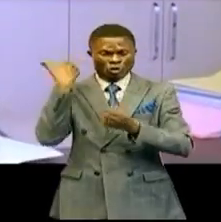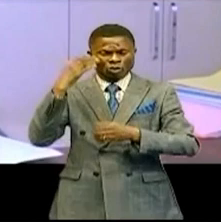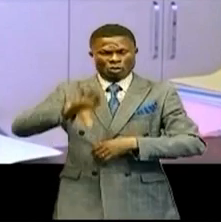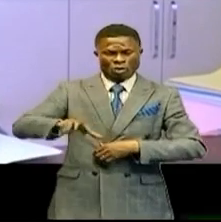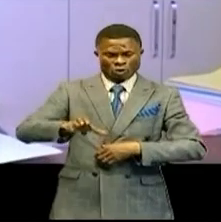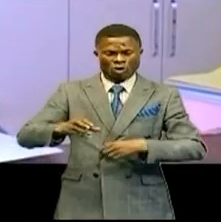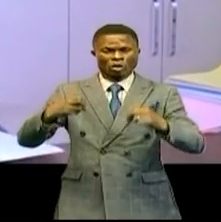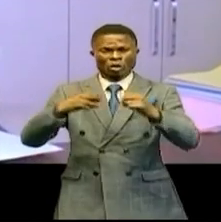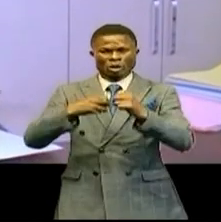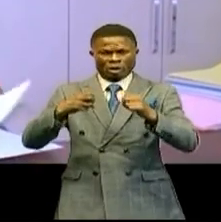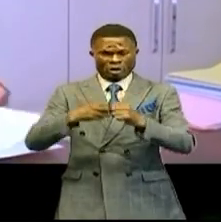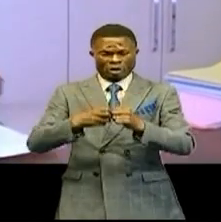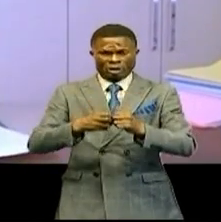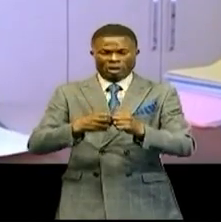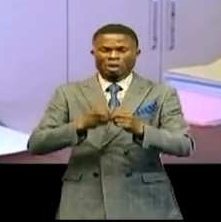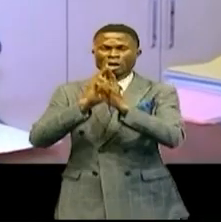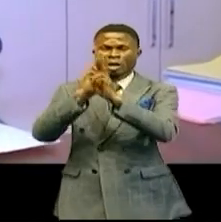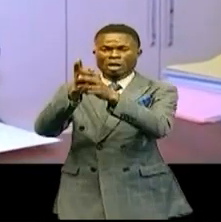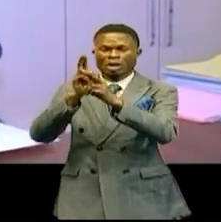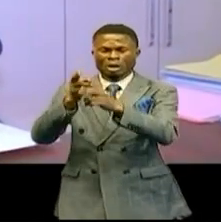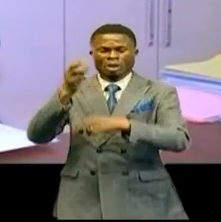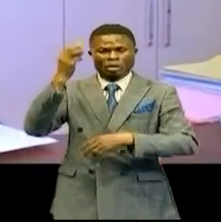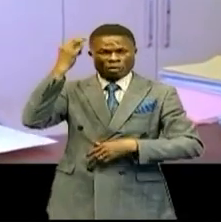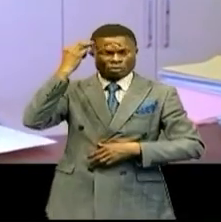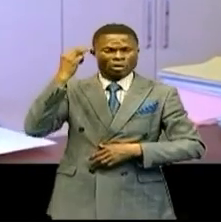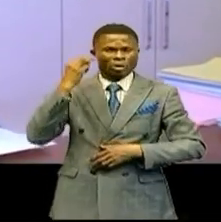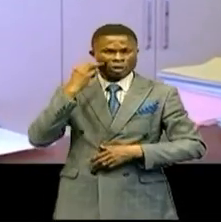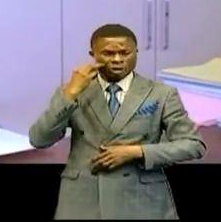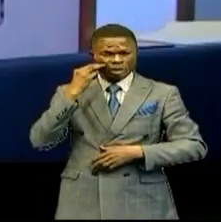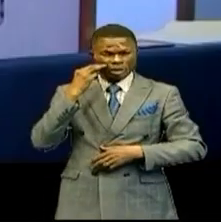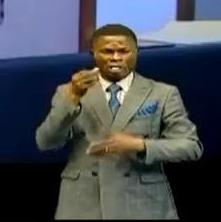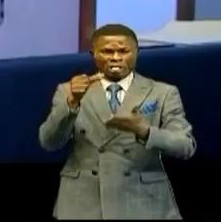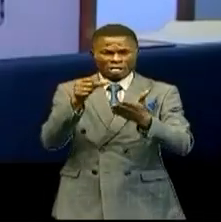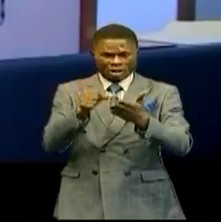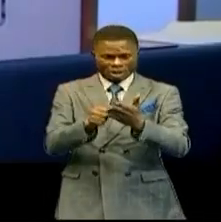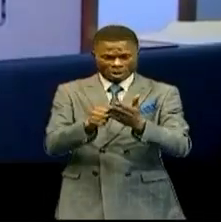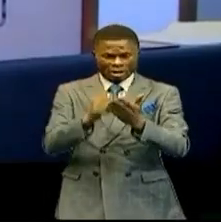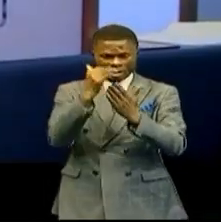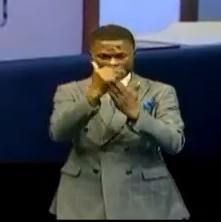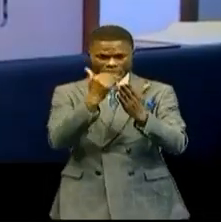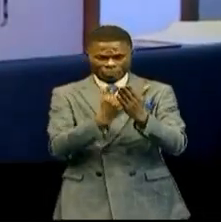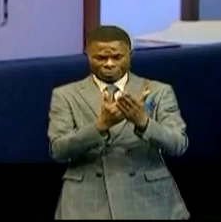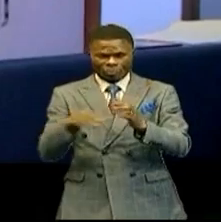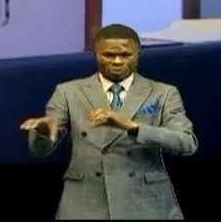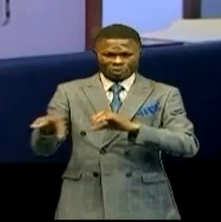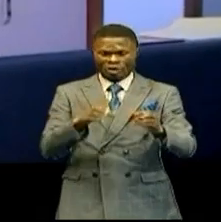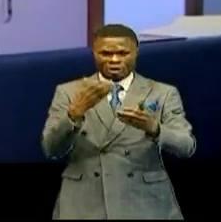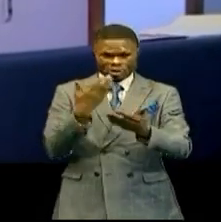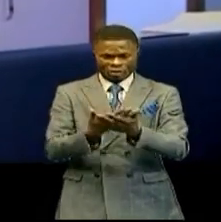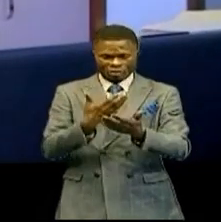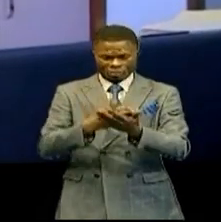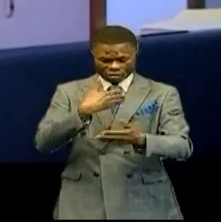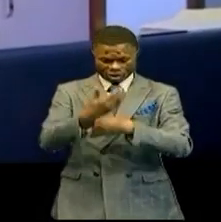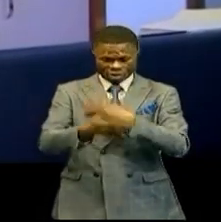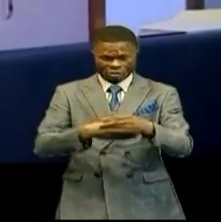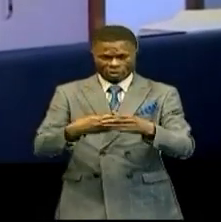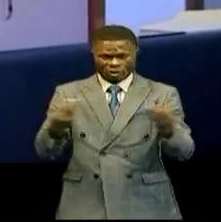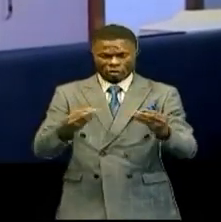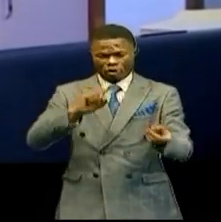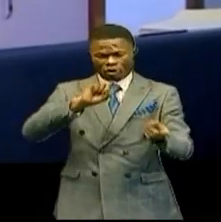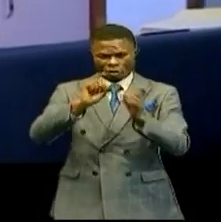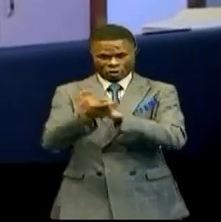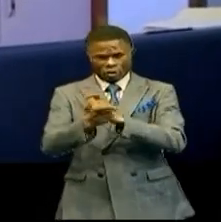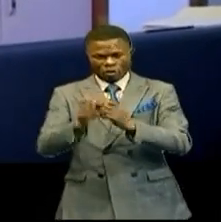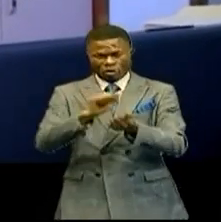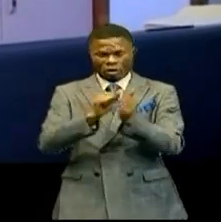électricité a présenté au Conseil la note identifiant les actions urgentes à mener en vue de l'amélioration de